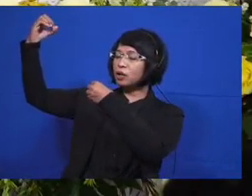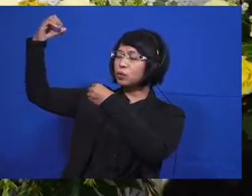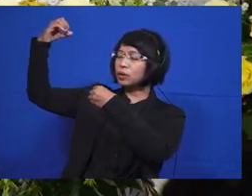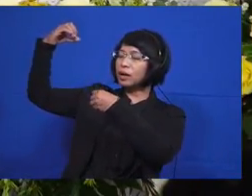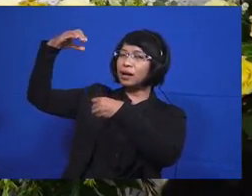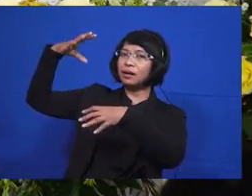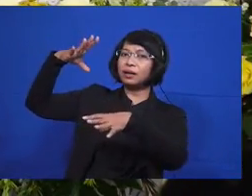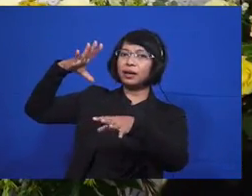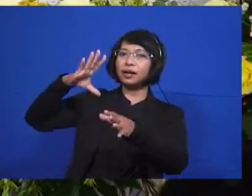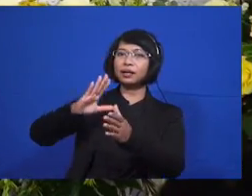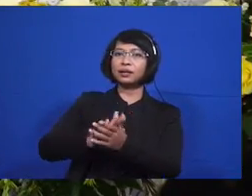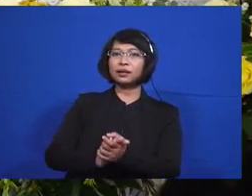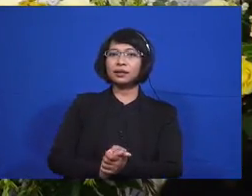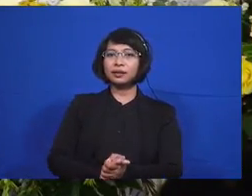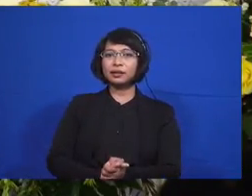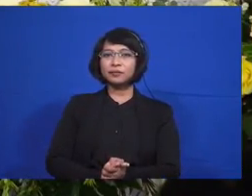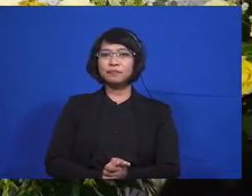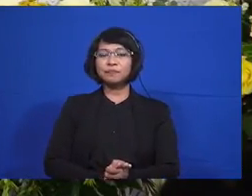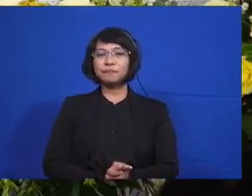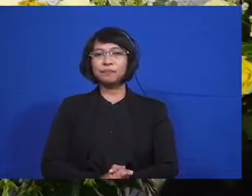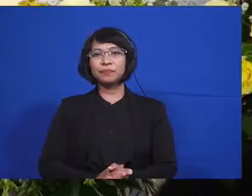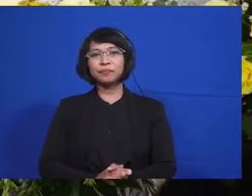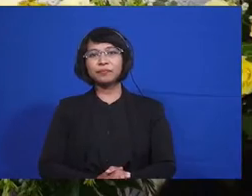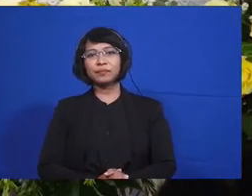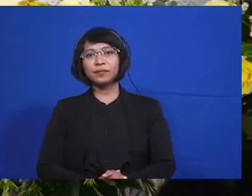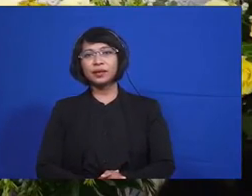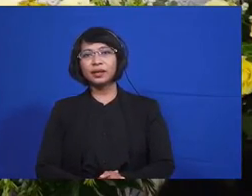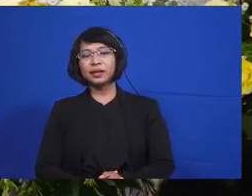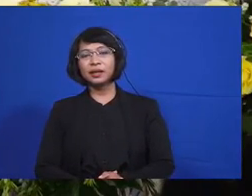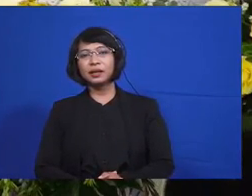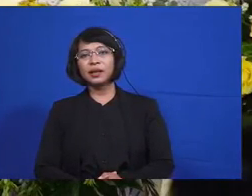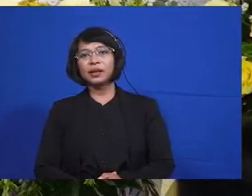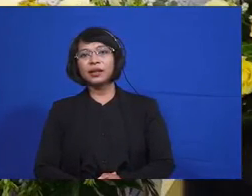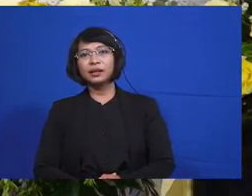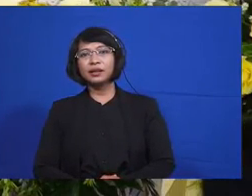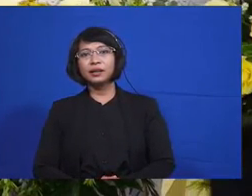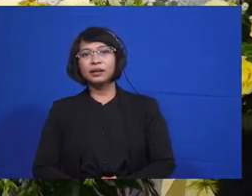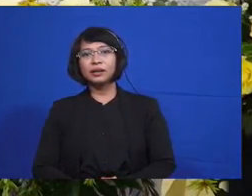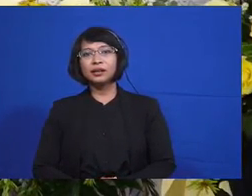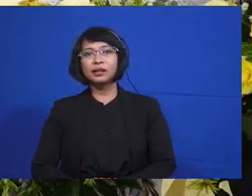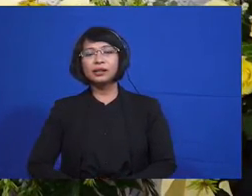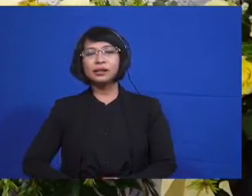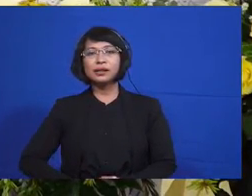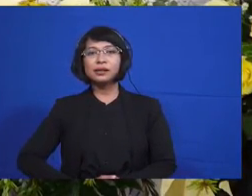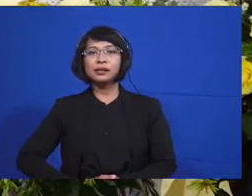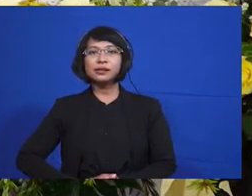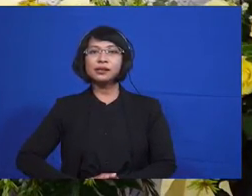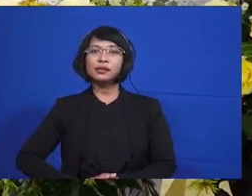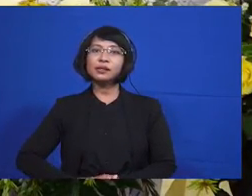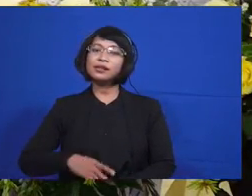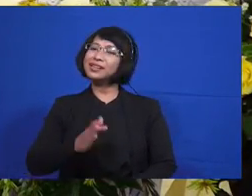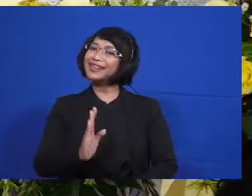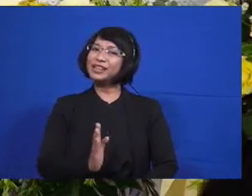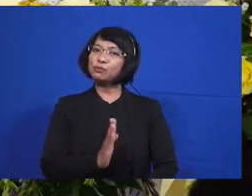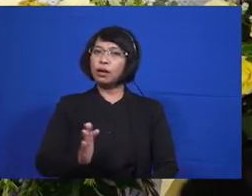menganugerahkan martabat imam dan raja kepada